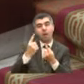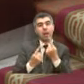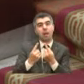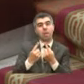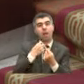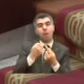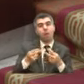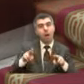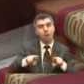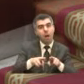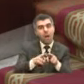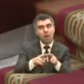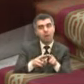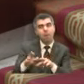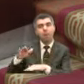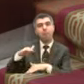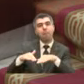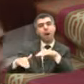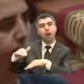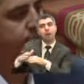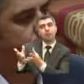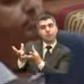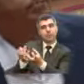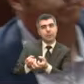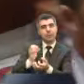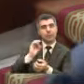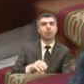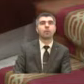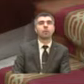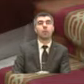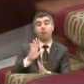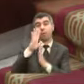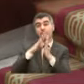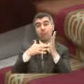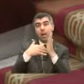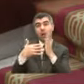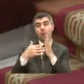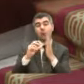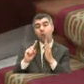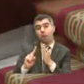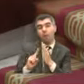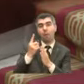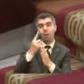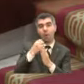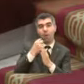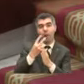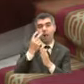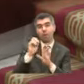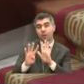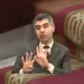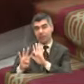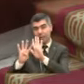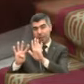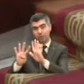ولا غيجي من التحليه ديال مياه البحر. وهذا خصو واحد، حنا في البرنامج ديال برنامج الاولوي اللي تكلمت عليه من 2019 ل